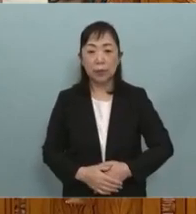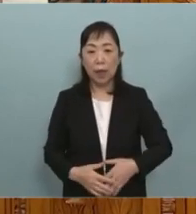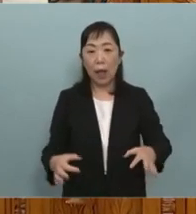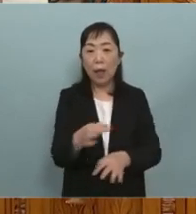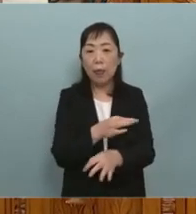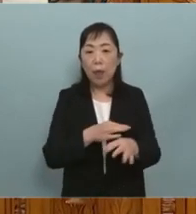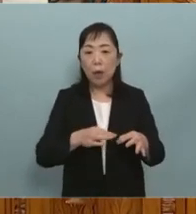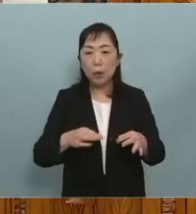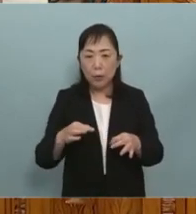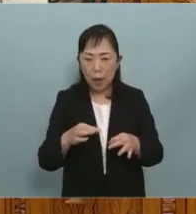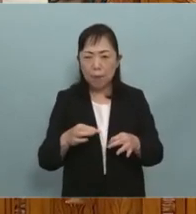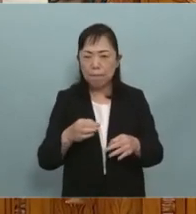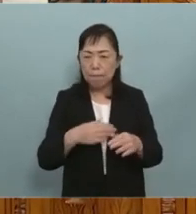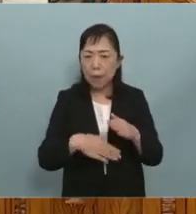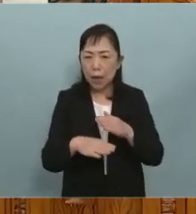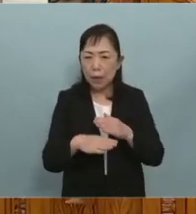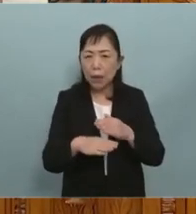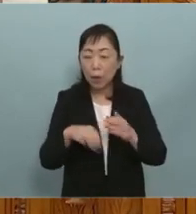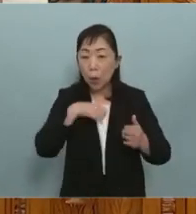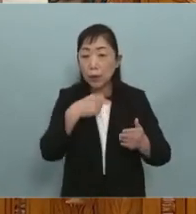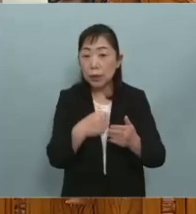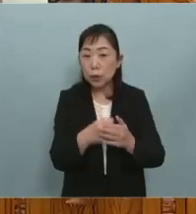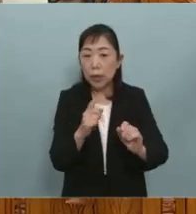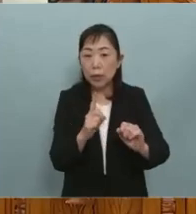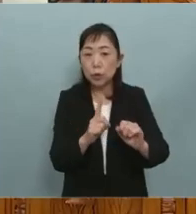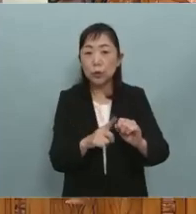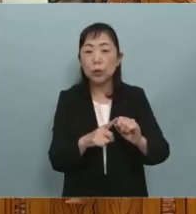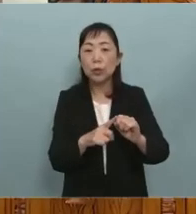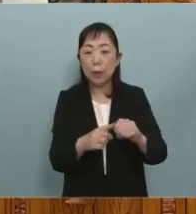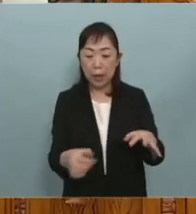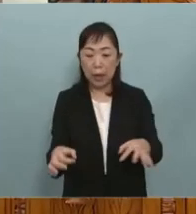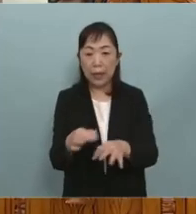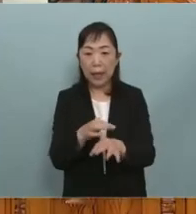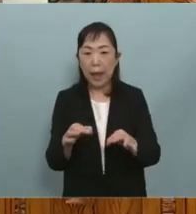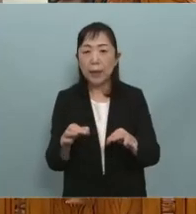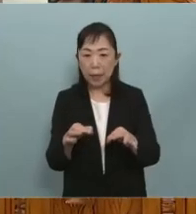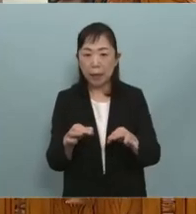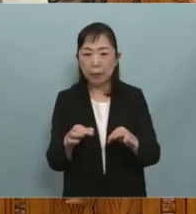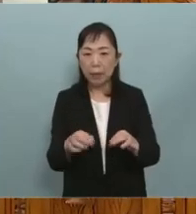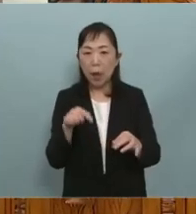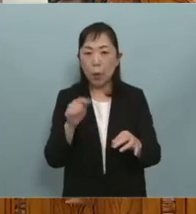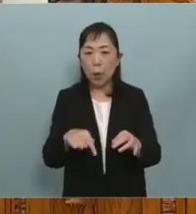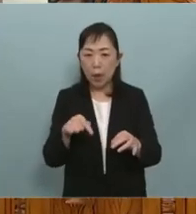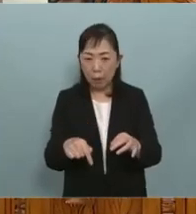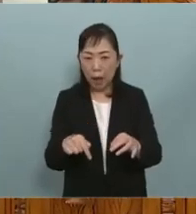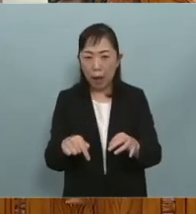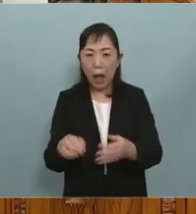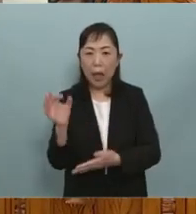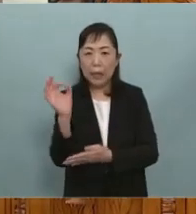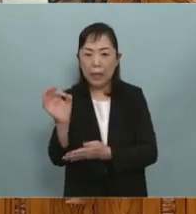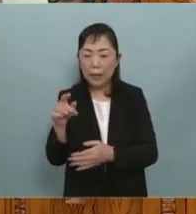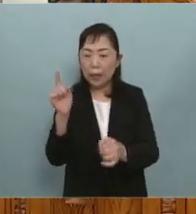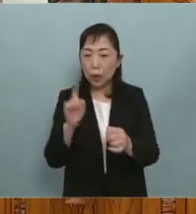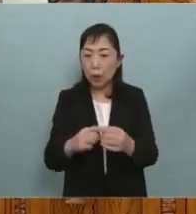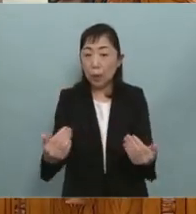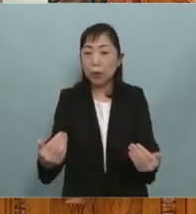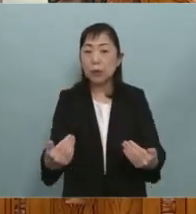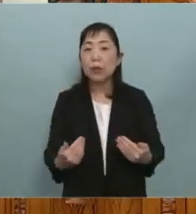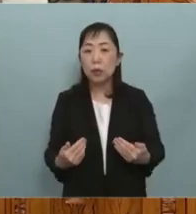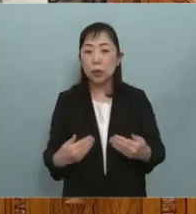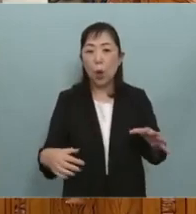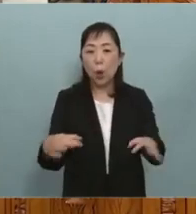脱却を最優先に実現するため経済あての財政との考え方にった